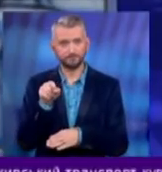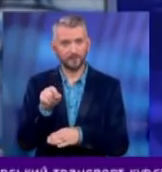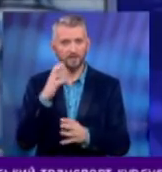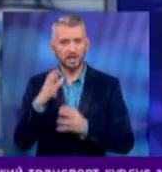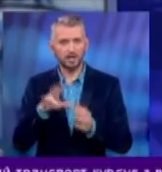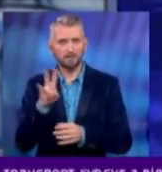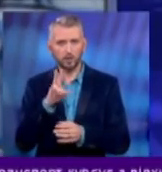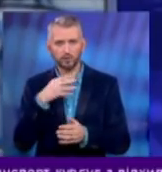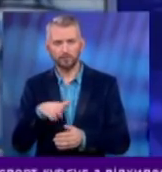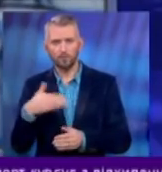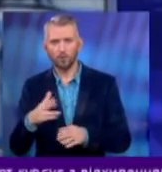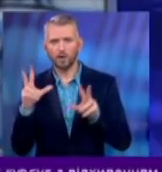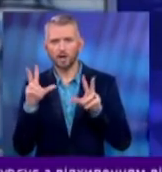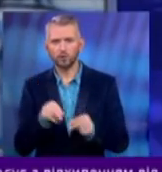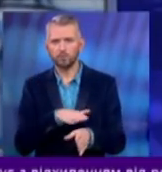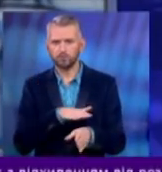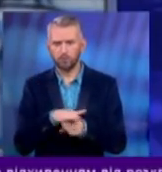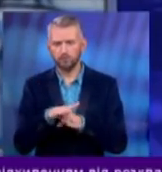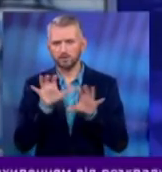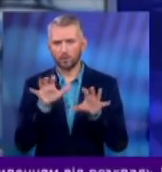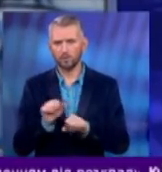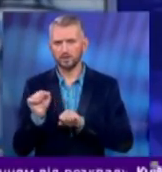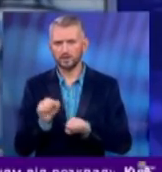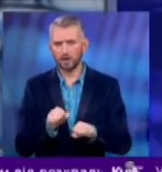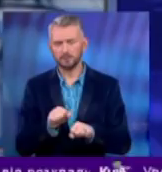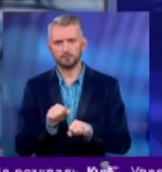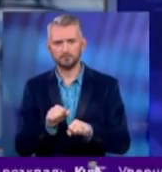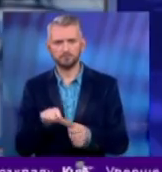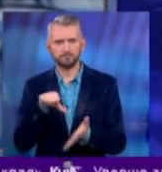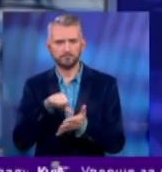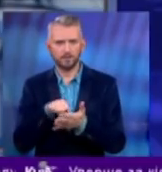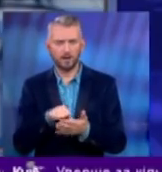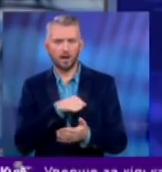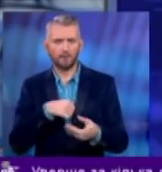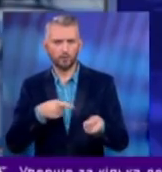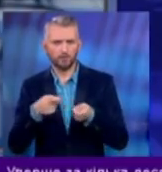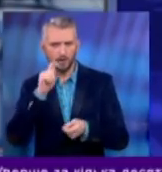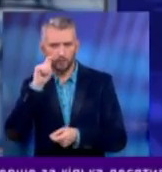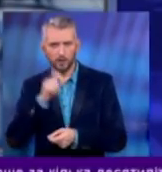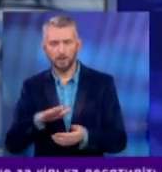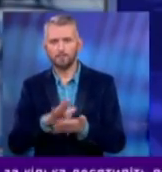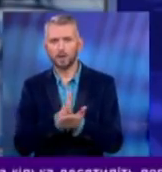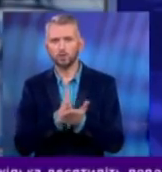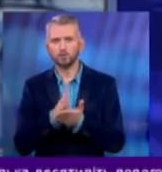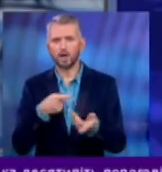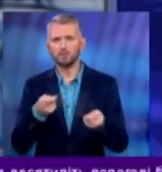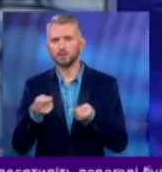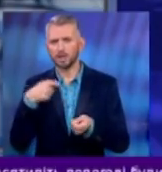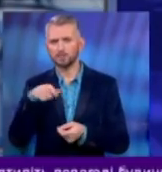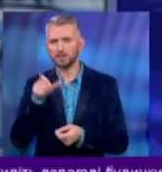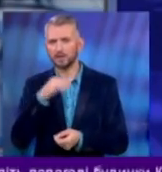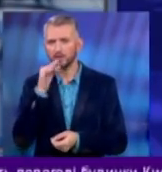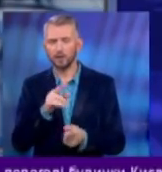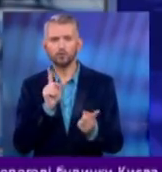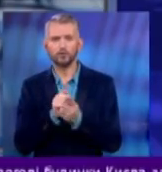боку гарантує повний канонічний захист пробіжникам автокефалії в Україні. У прес-службі адміністрації президента зазначили,